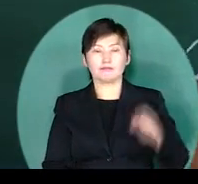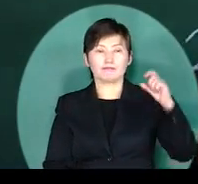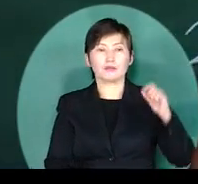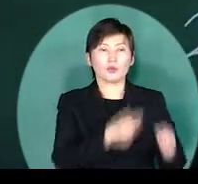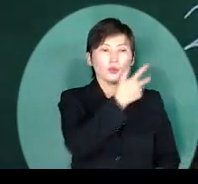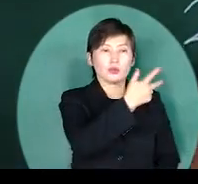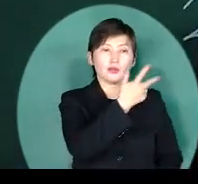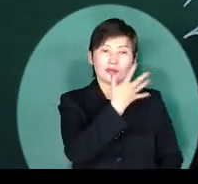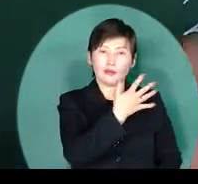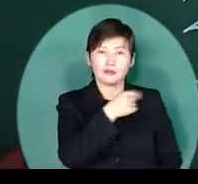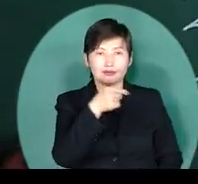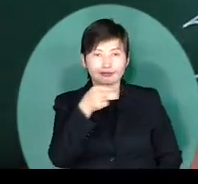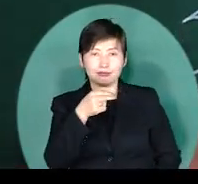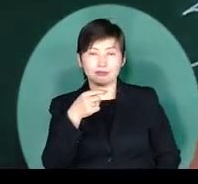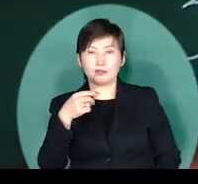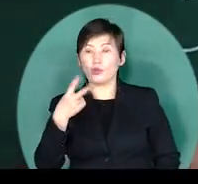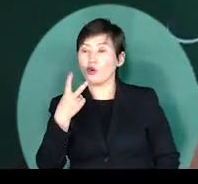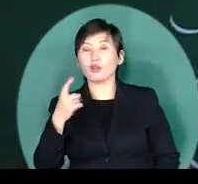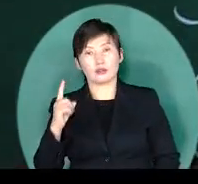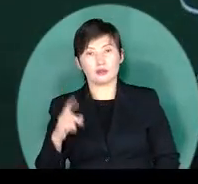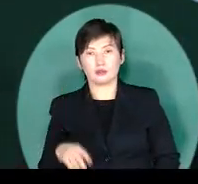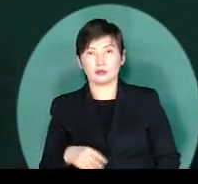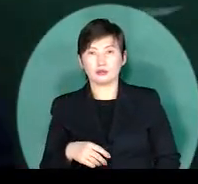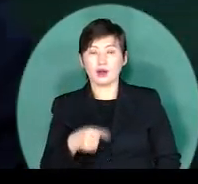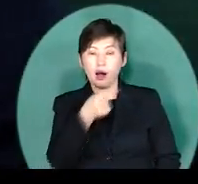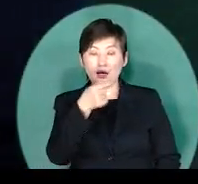тооноос бага тоо хасъя. За харъя.